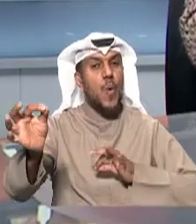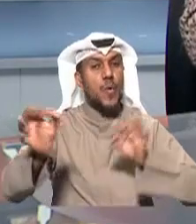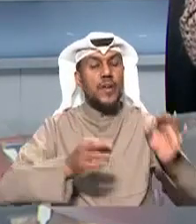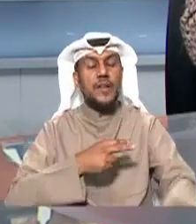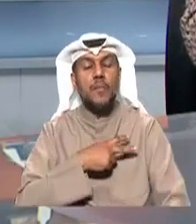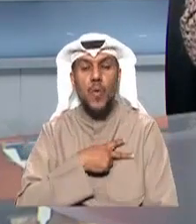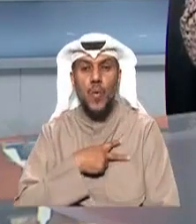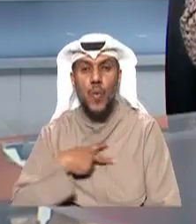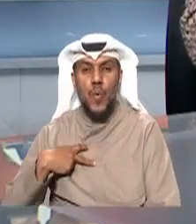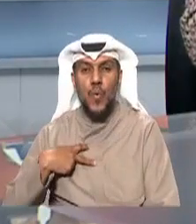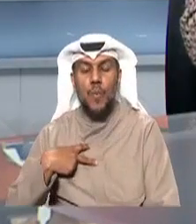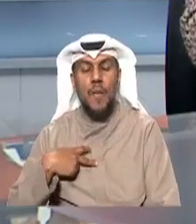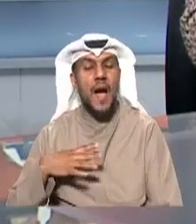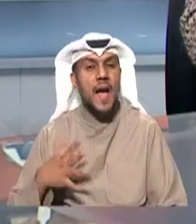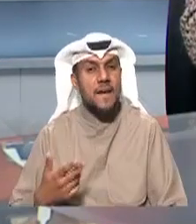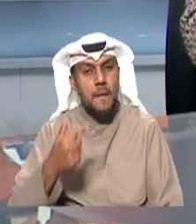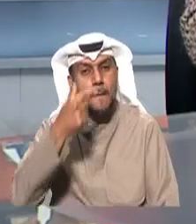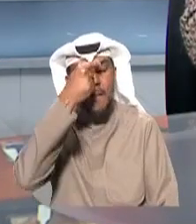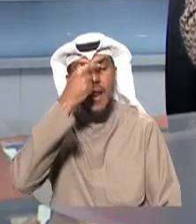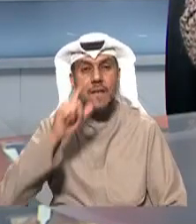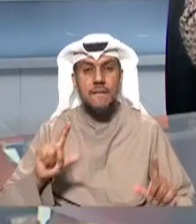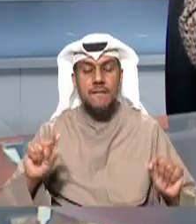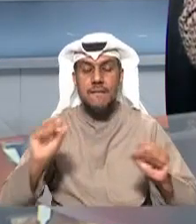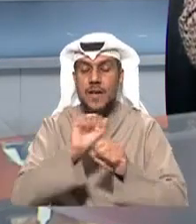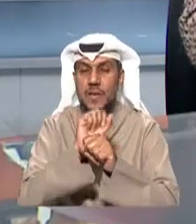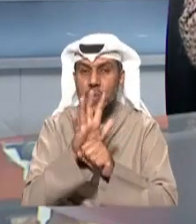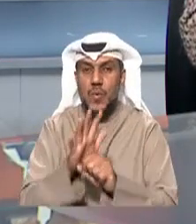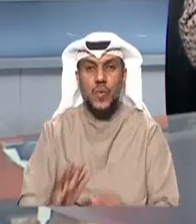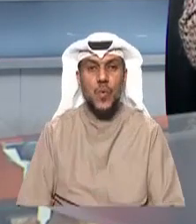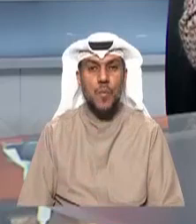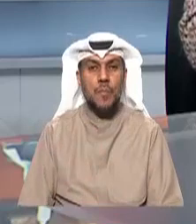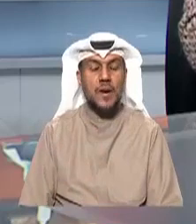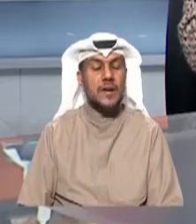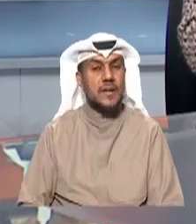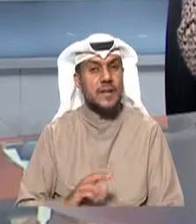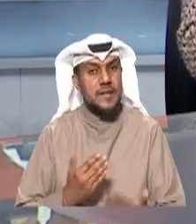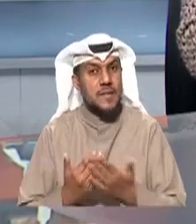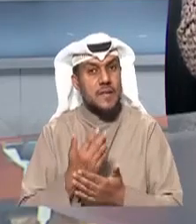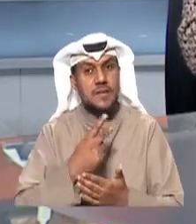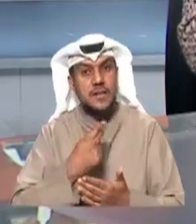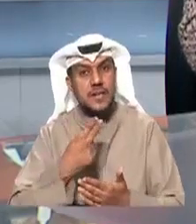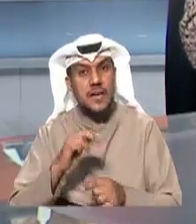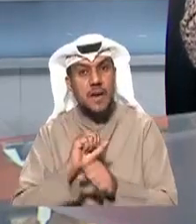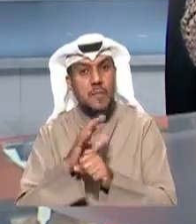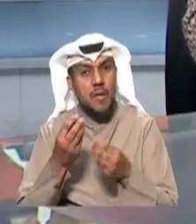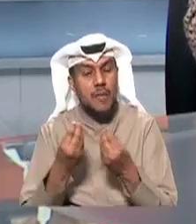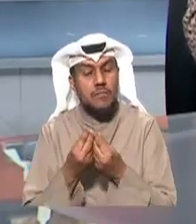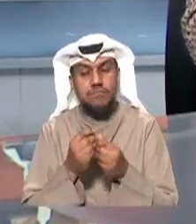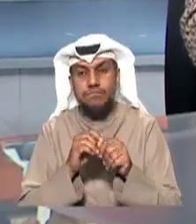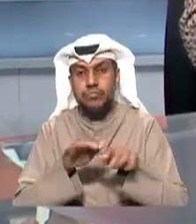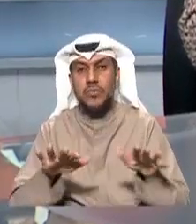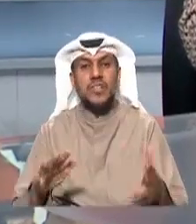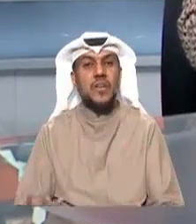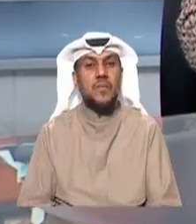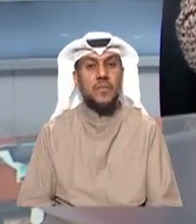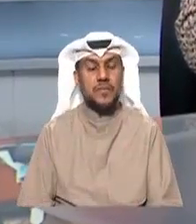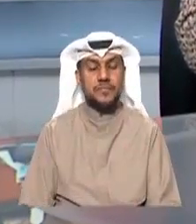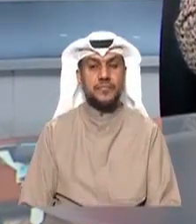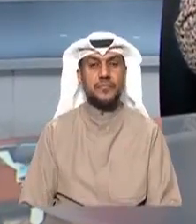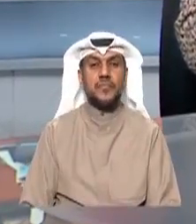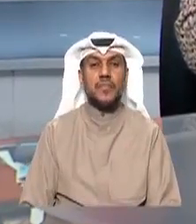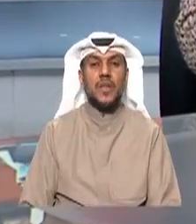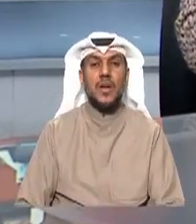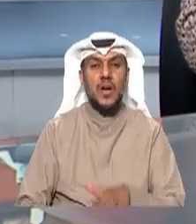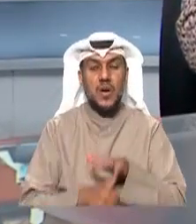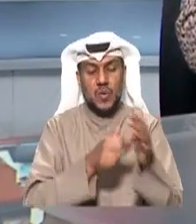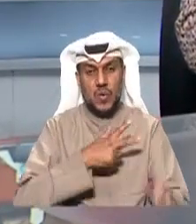التعامل مع فيروس كورونا المستجد كوفيد-19 والسلالات المتحورة عنه. نعم، وكان سمو الشيخ صباح الخالد الحامد الصباح